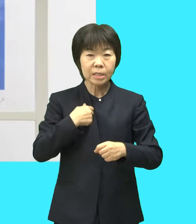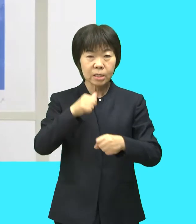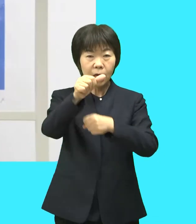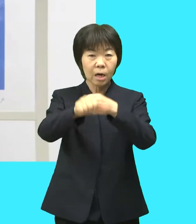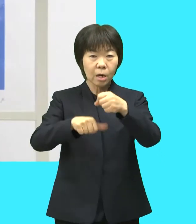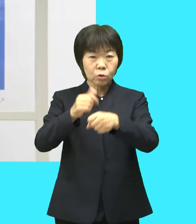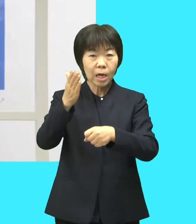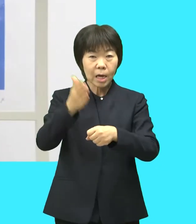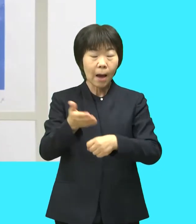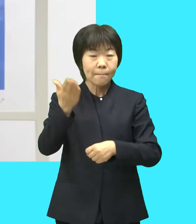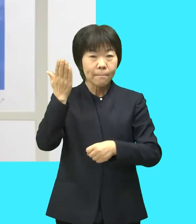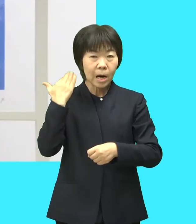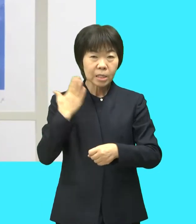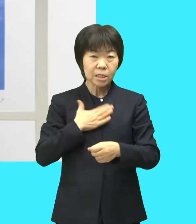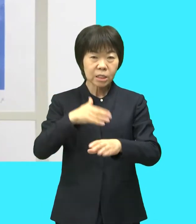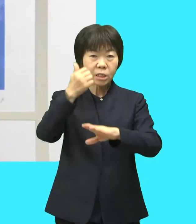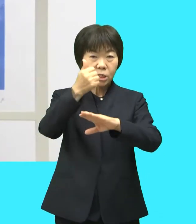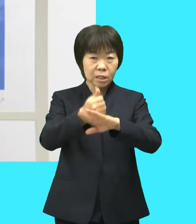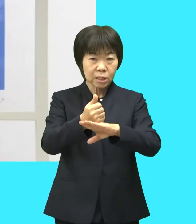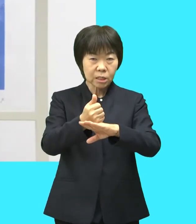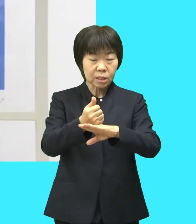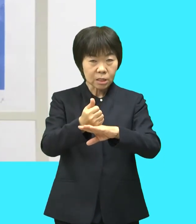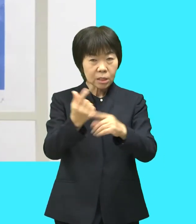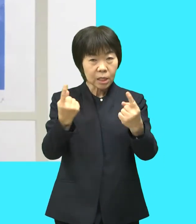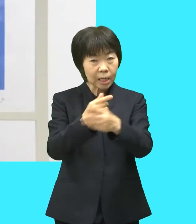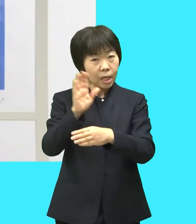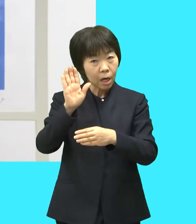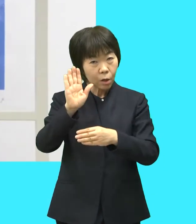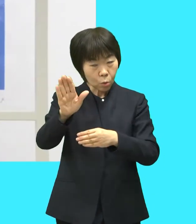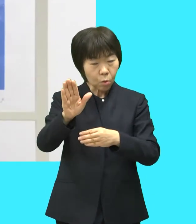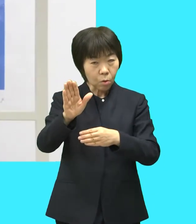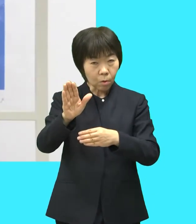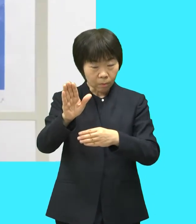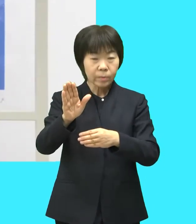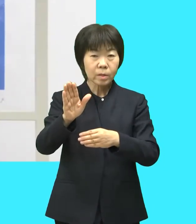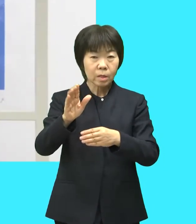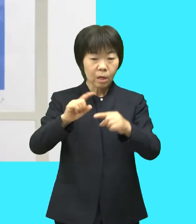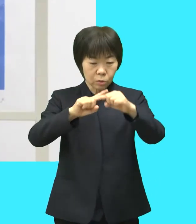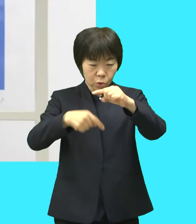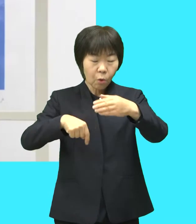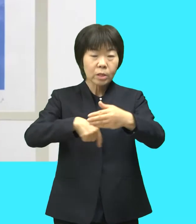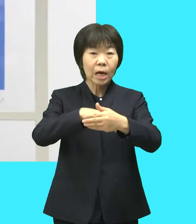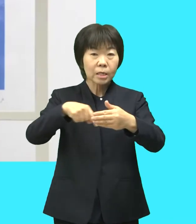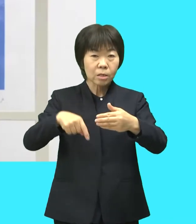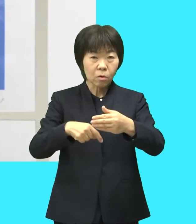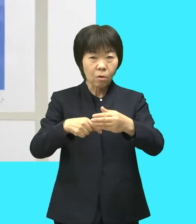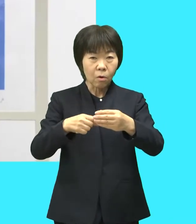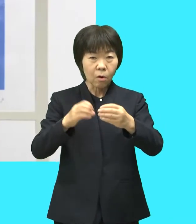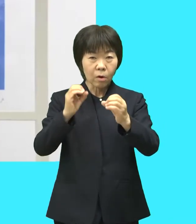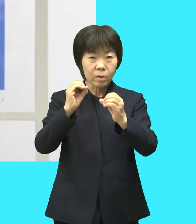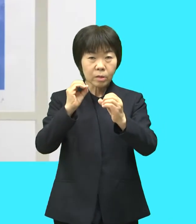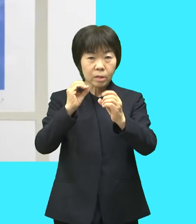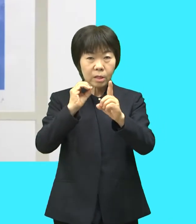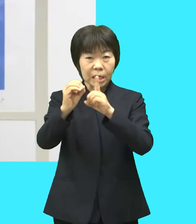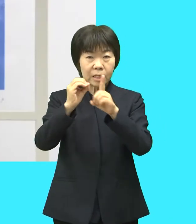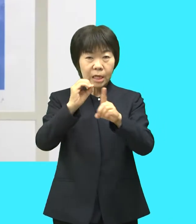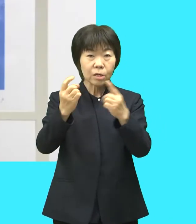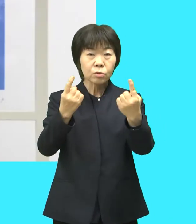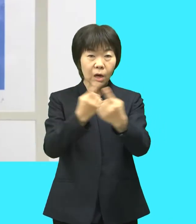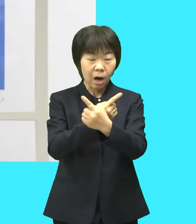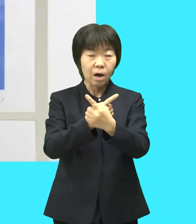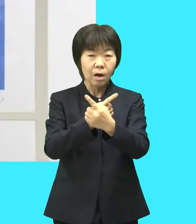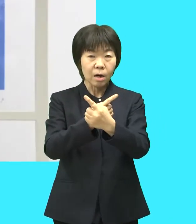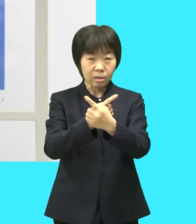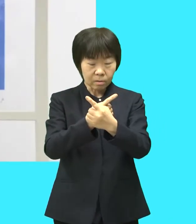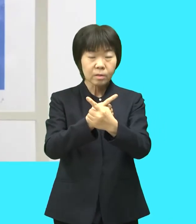半ほど前に知事に就任してから、できるだけやはり町内のそういったデジタル化であったりとか、あるい